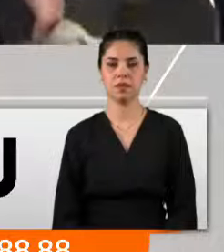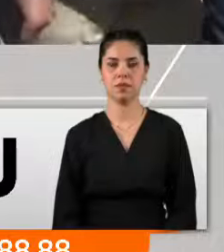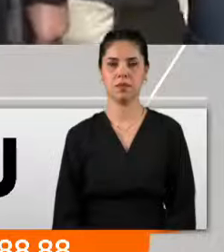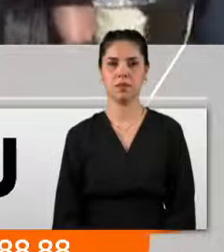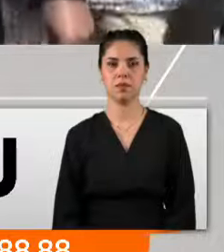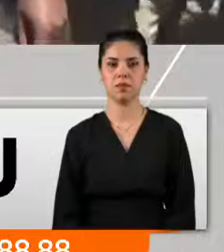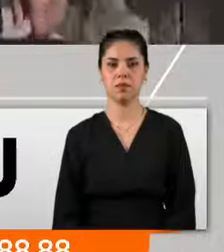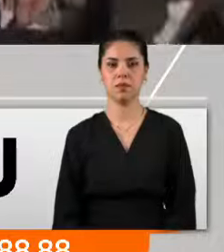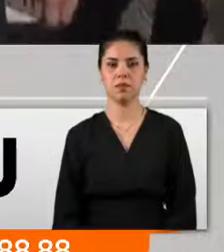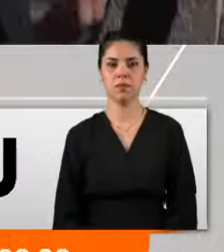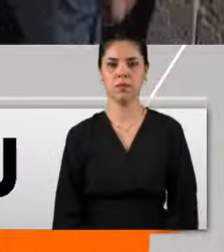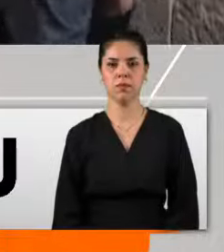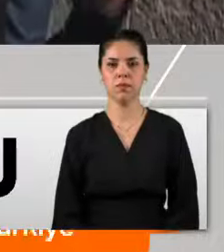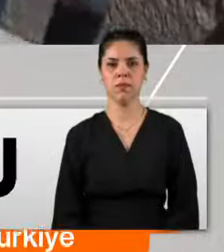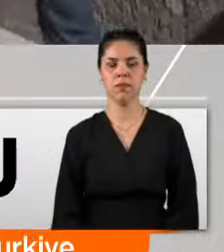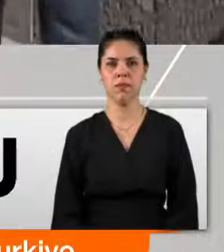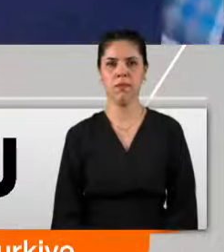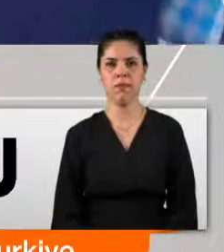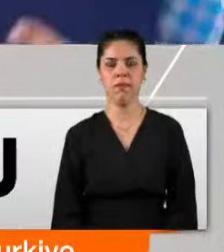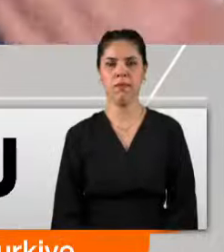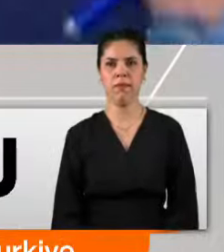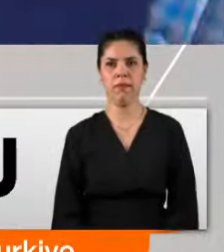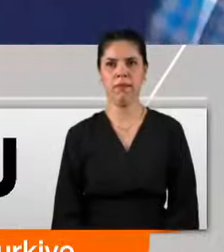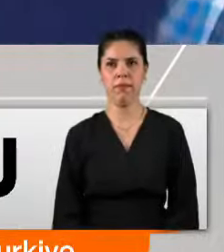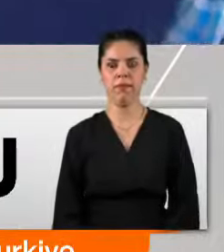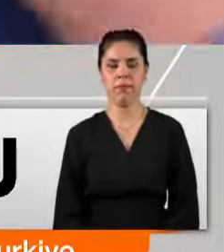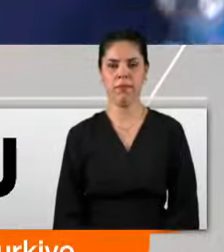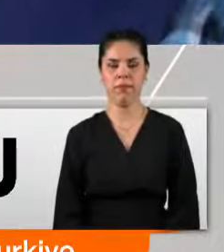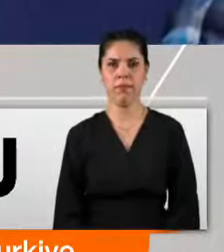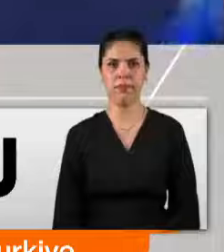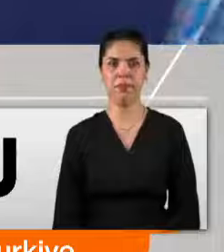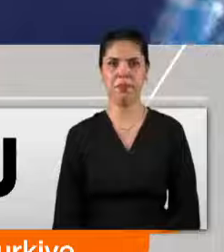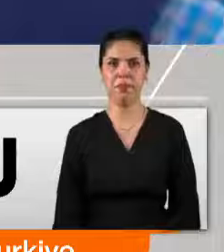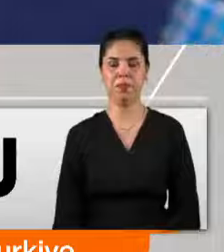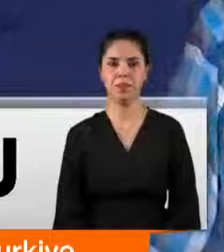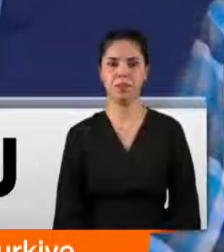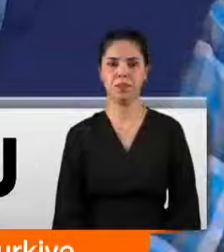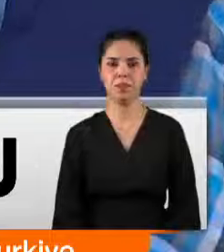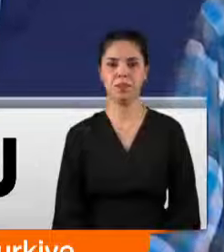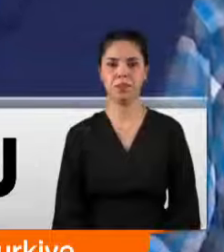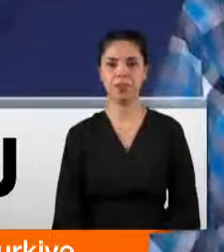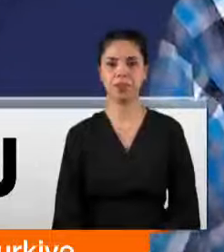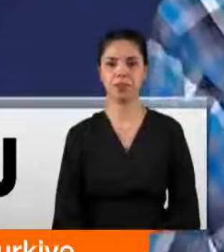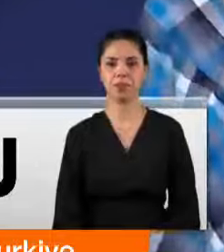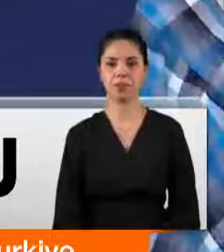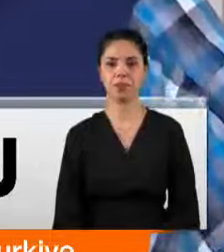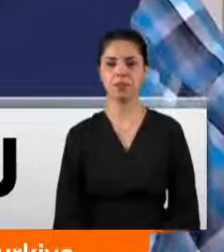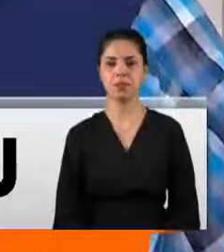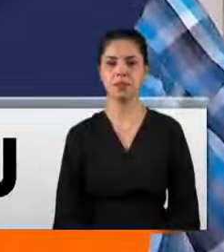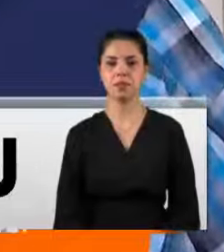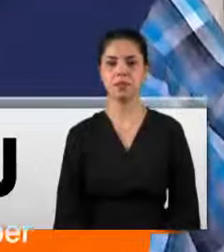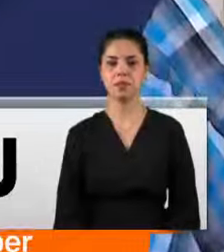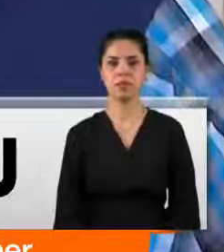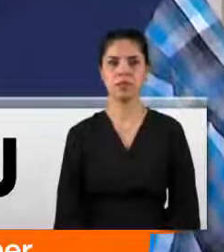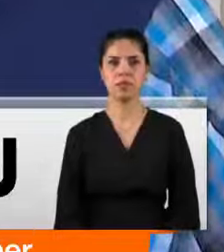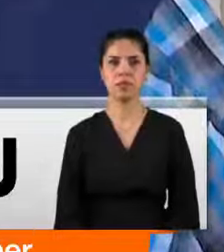diyerek, kazandırmayalım diyerek, engelleyelim, AK Parti'ye kaybettirelim diyerek bir